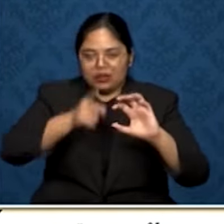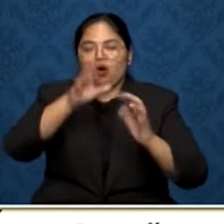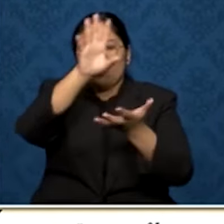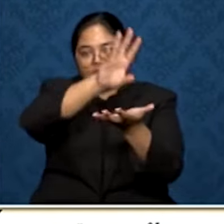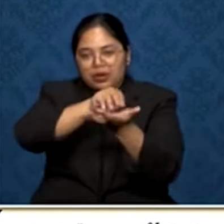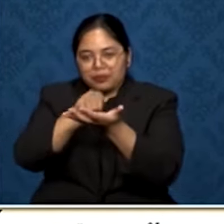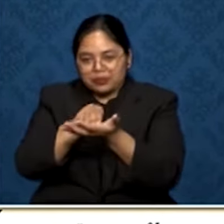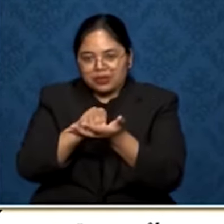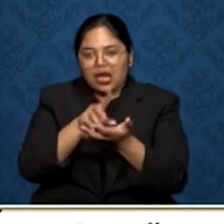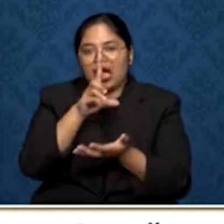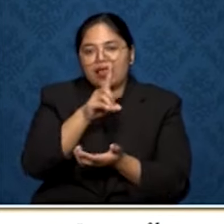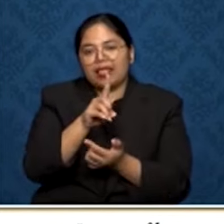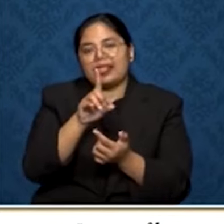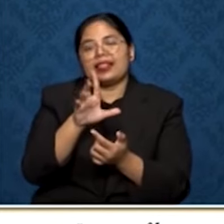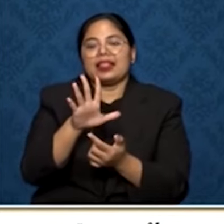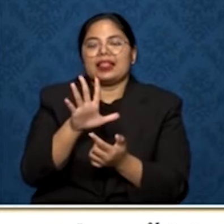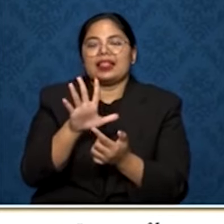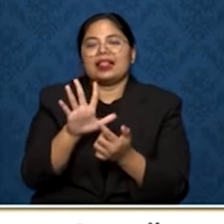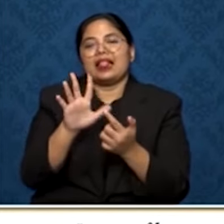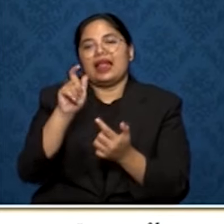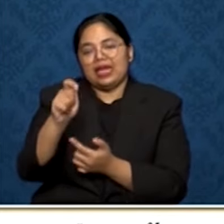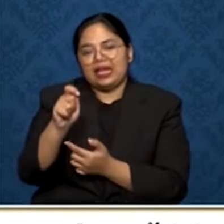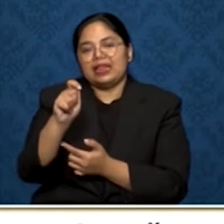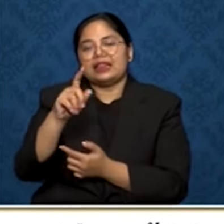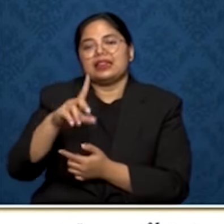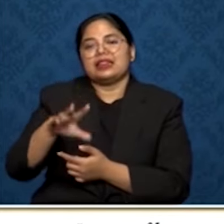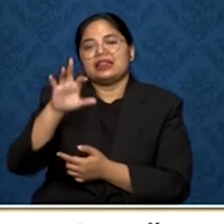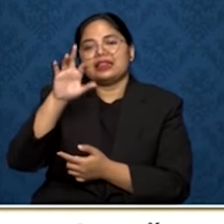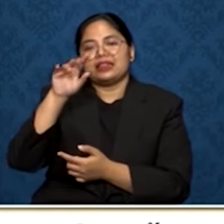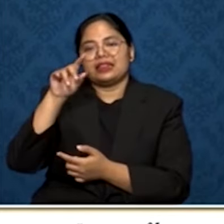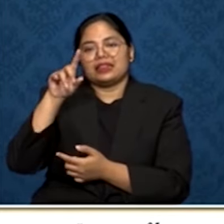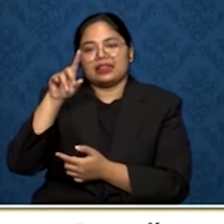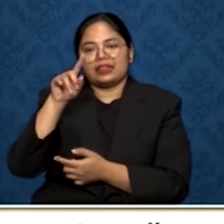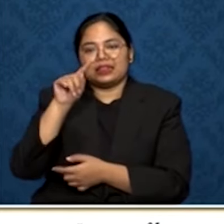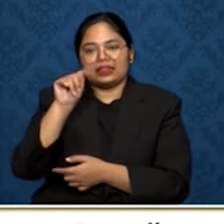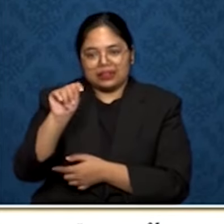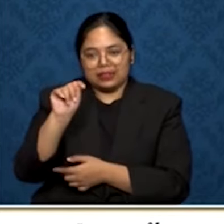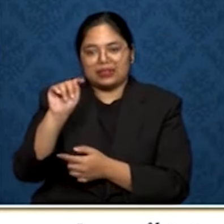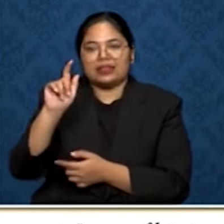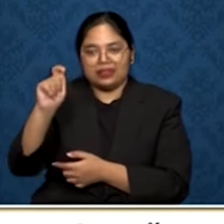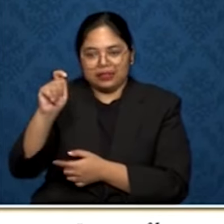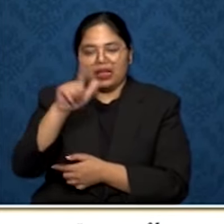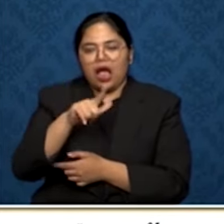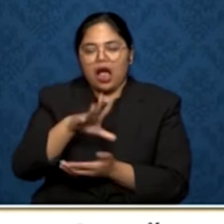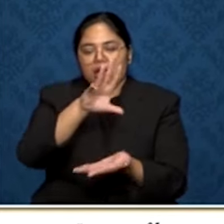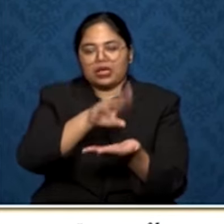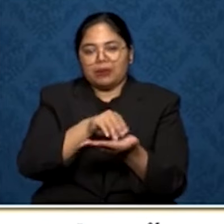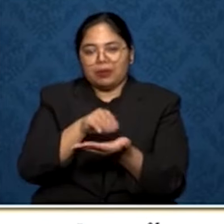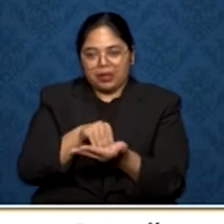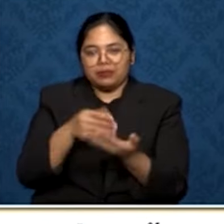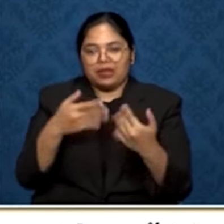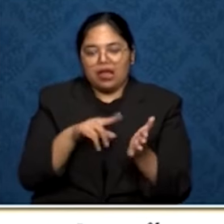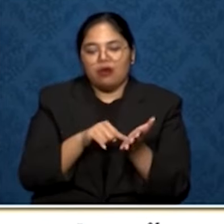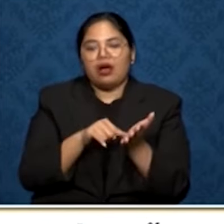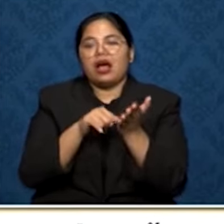Dataนที่นี้คออะไรให้พปอบการ ไม่วาจะเป็นคนททำเศษกจสรางสารต่ได้เอาข้อมูลของตลาดไปใช้